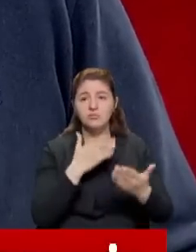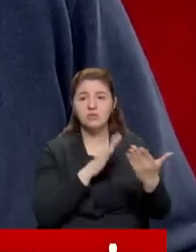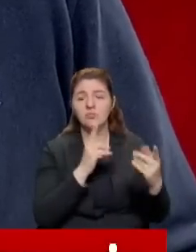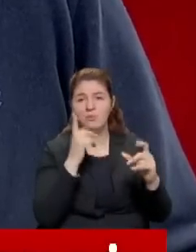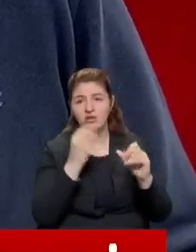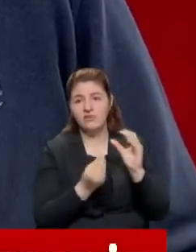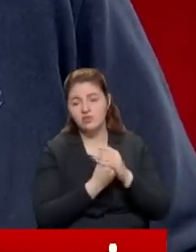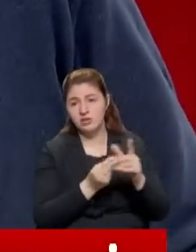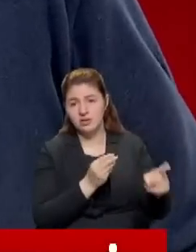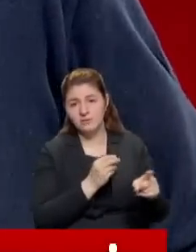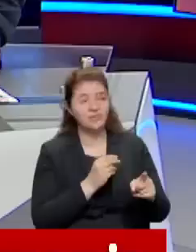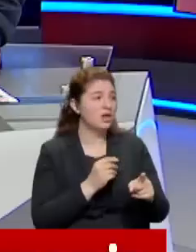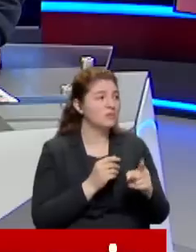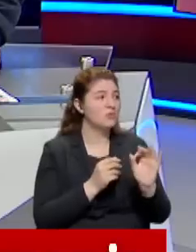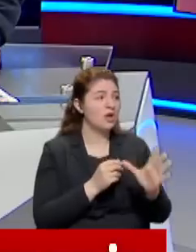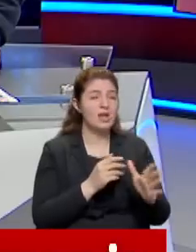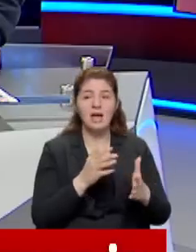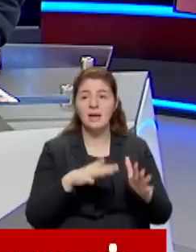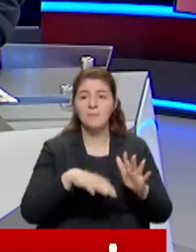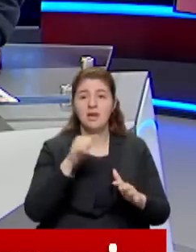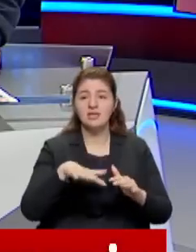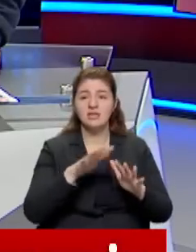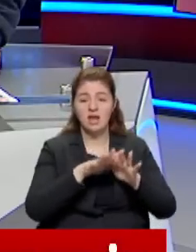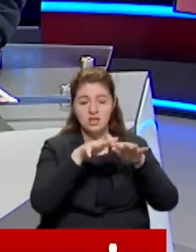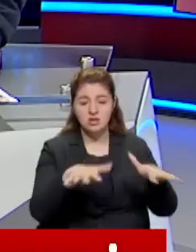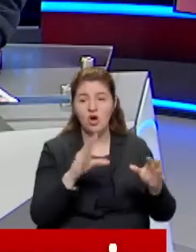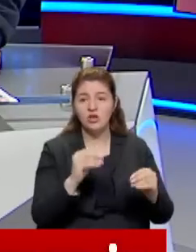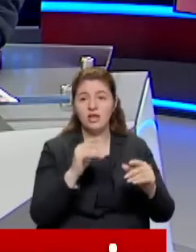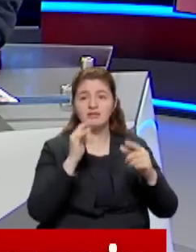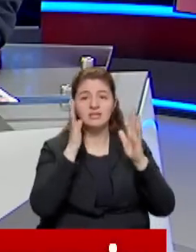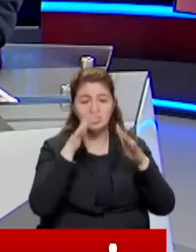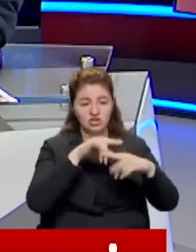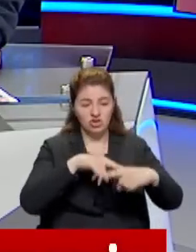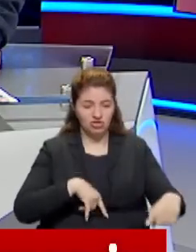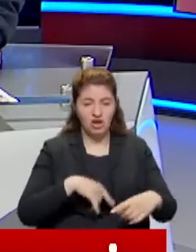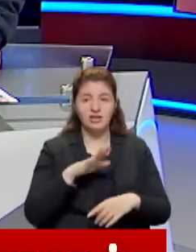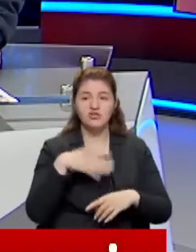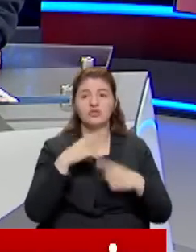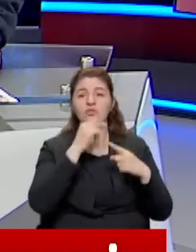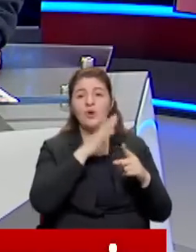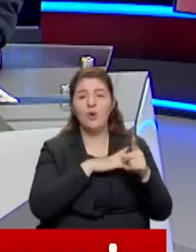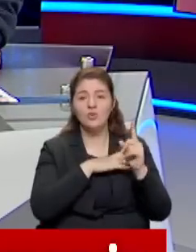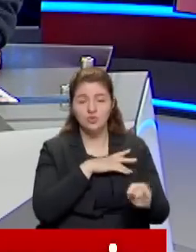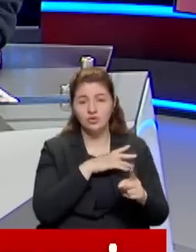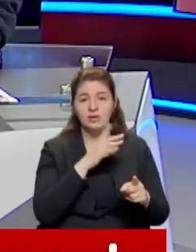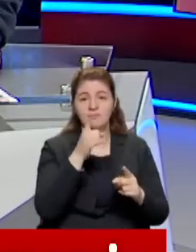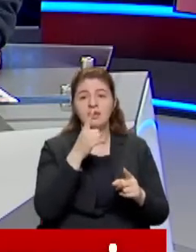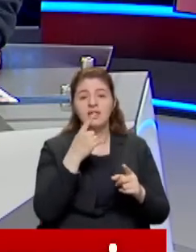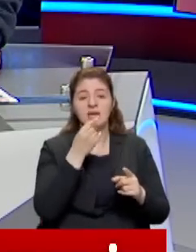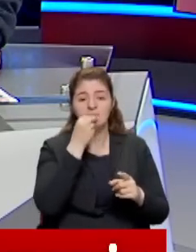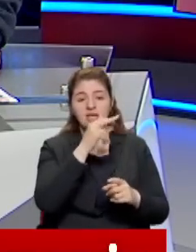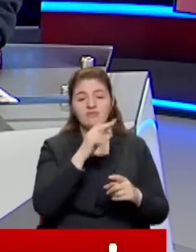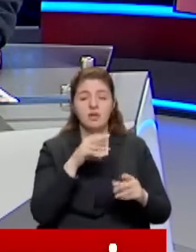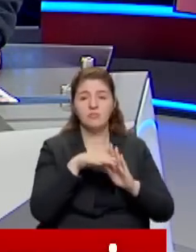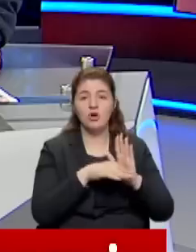böyle bir fotoğraf çıktı. Artık böyle meydanlara taşınan seccade, sonra Kılıçdaroğlu'nun işte bir iftar